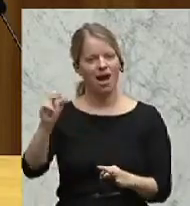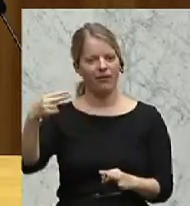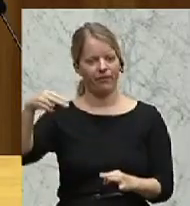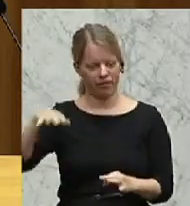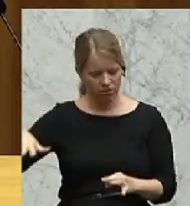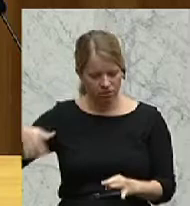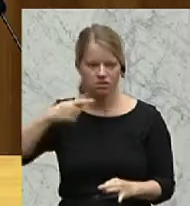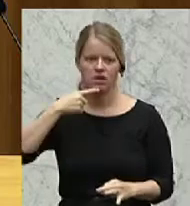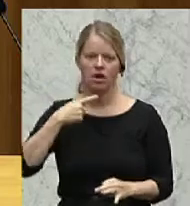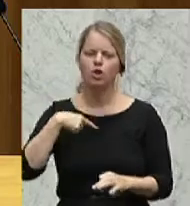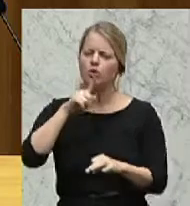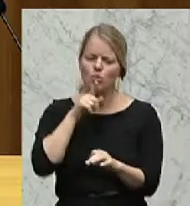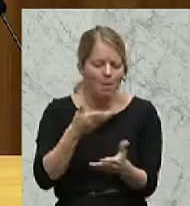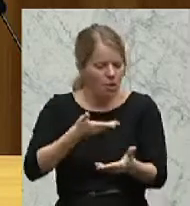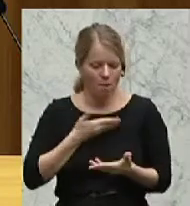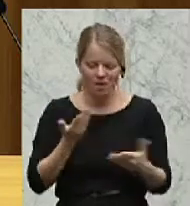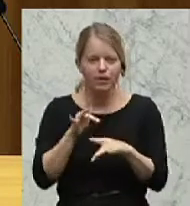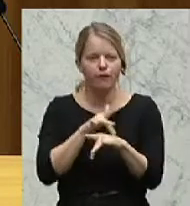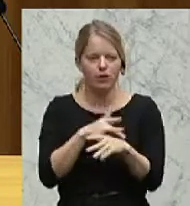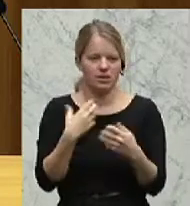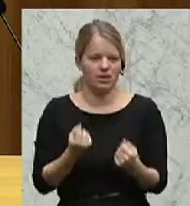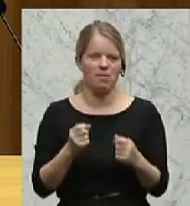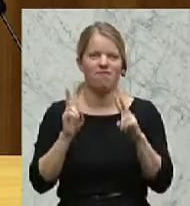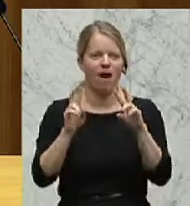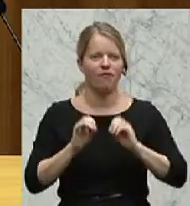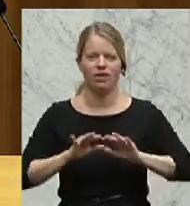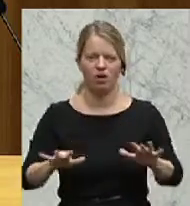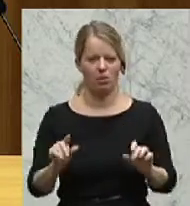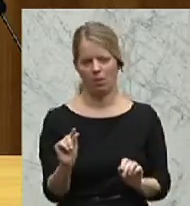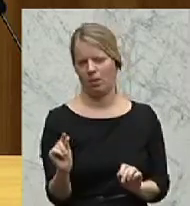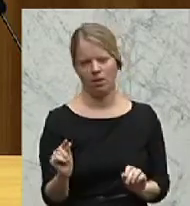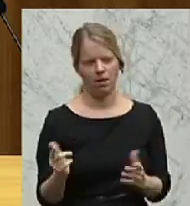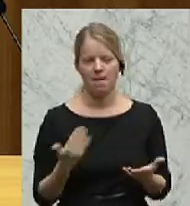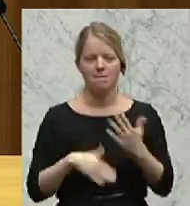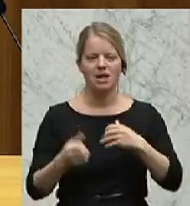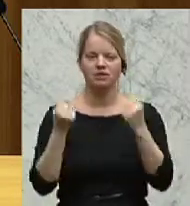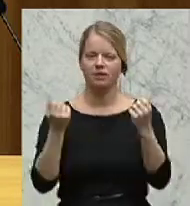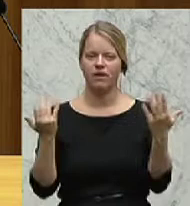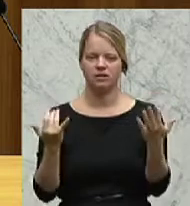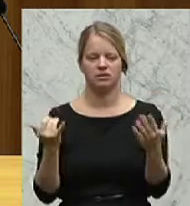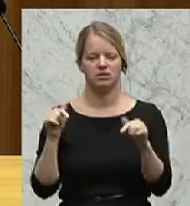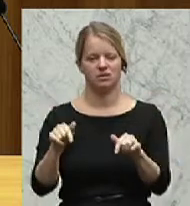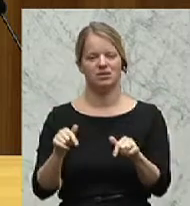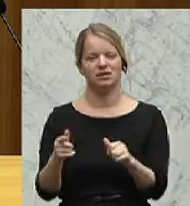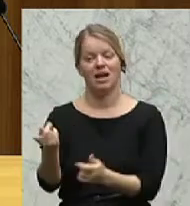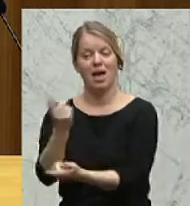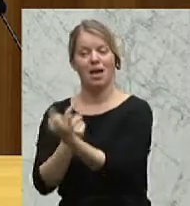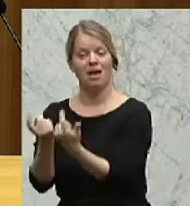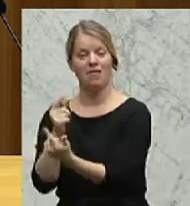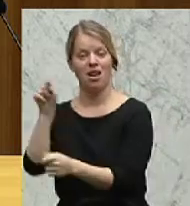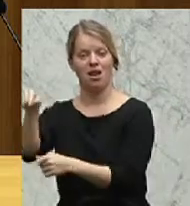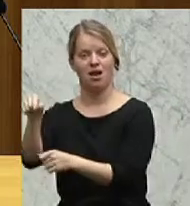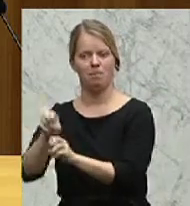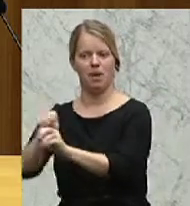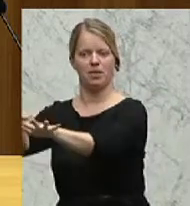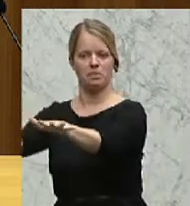nur ein Gefühl der Sicherheit. Tatsächlich ist die Wirksamkeit marginal. Sicherer wäre die Kontrolle an der Epidemie der Quelle. Und das